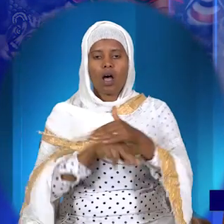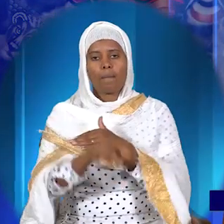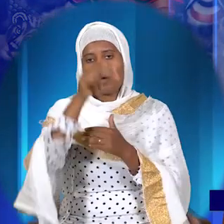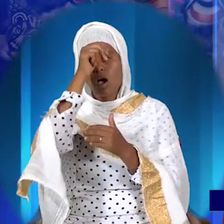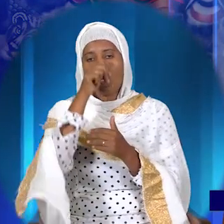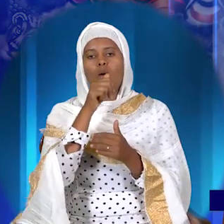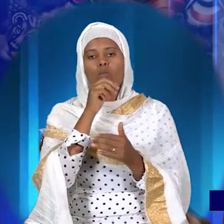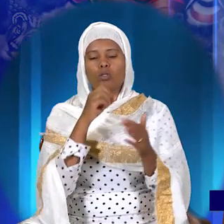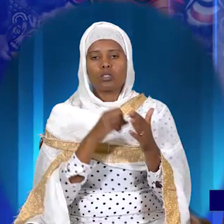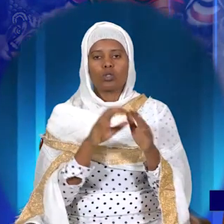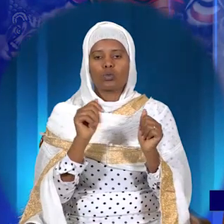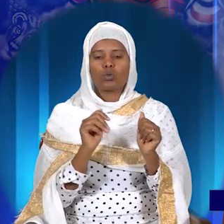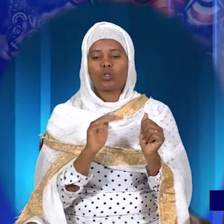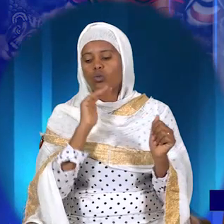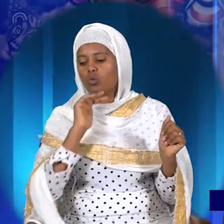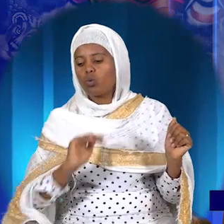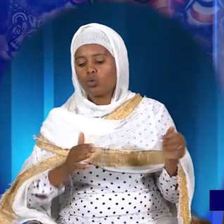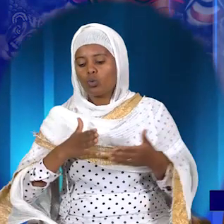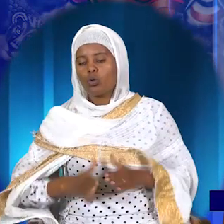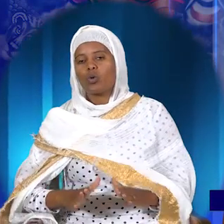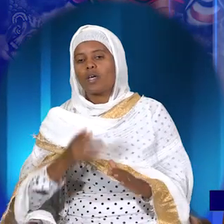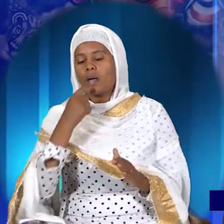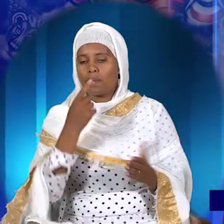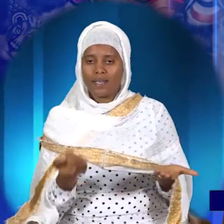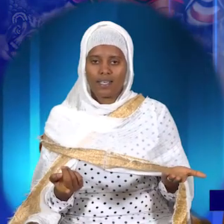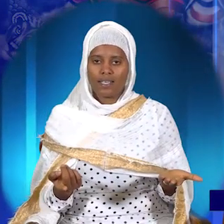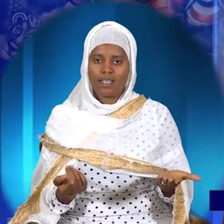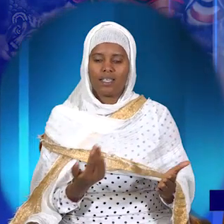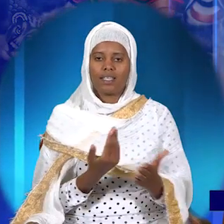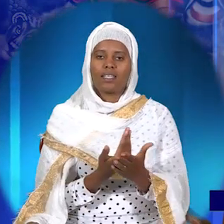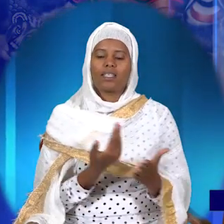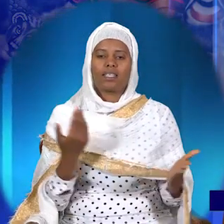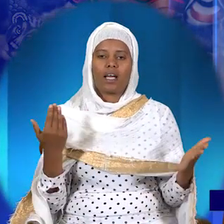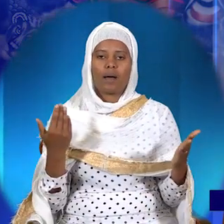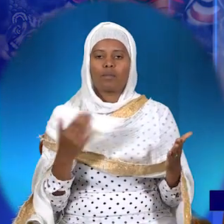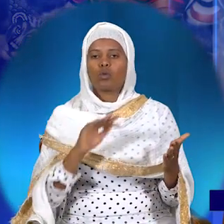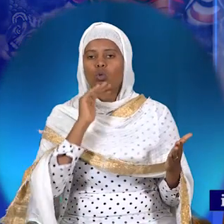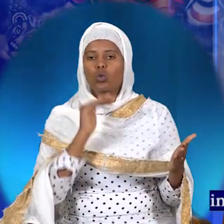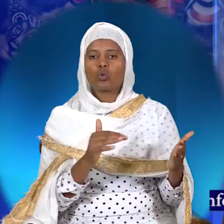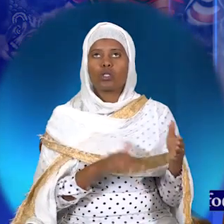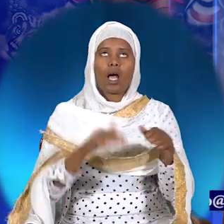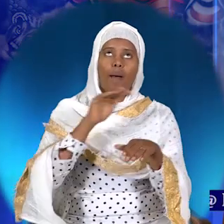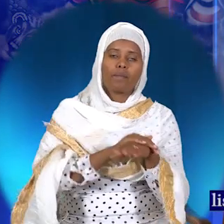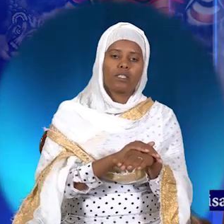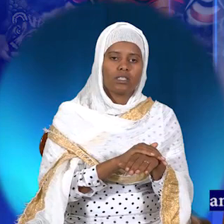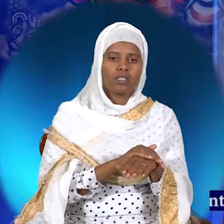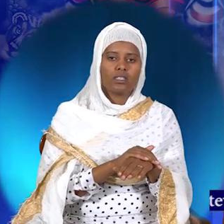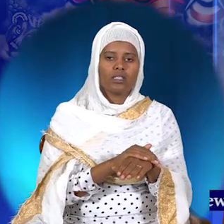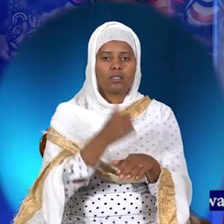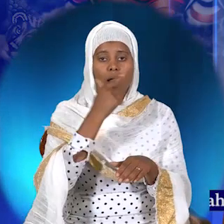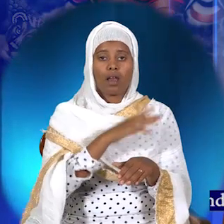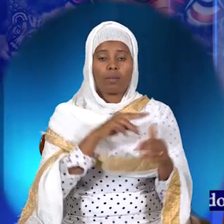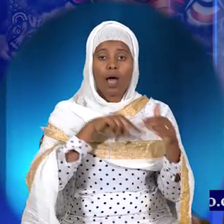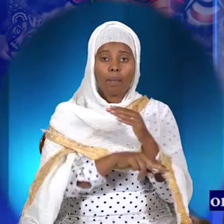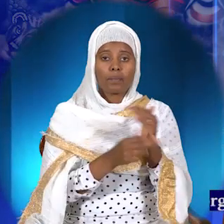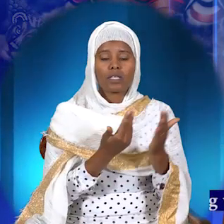عب عبو سلزوخنة نولد يولد انترا إلنا كاب ودو يعبن